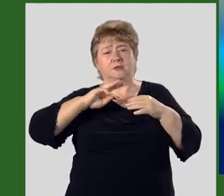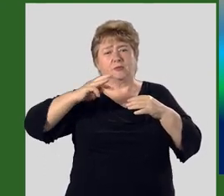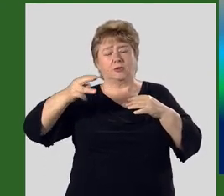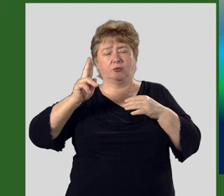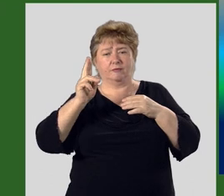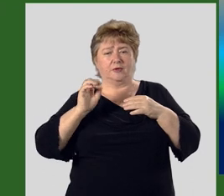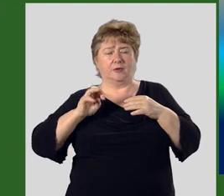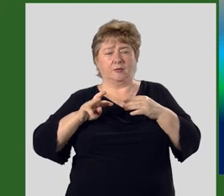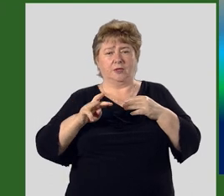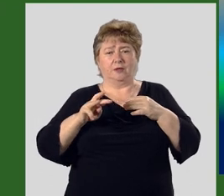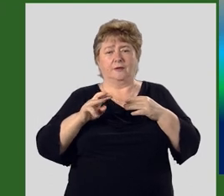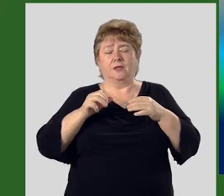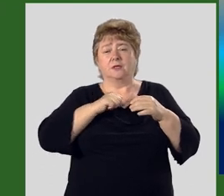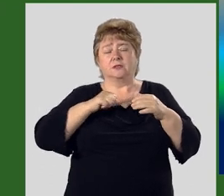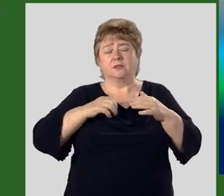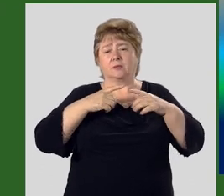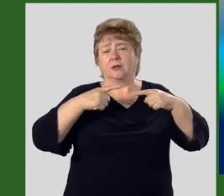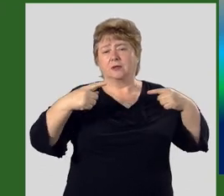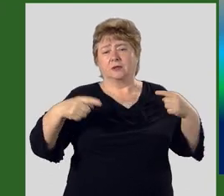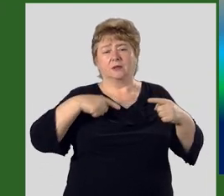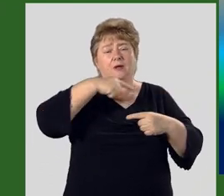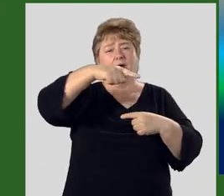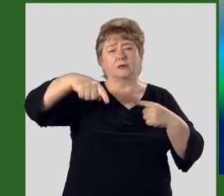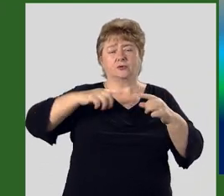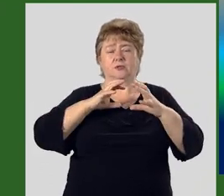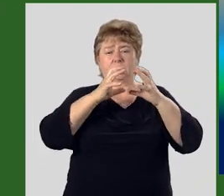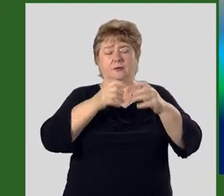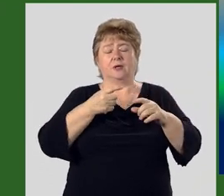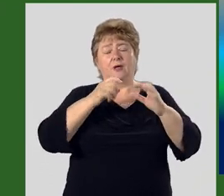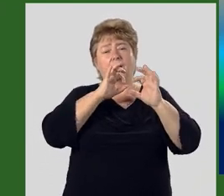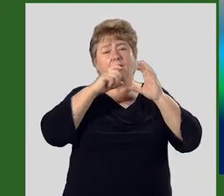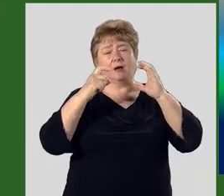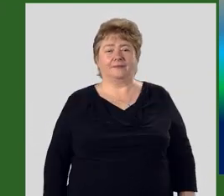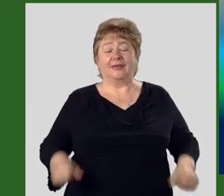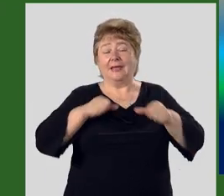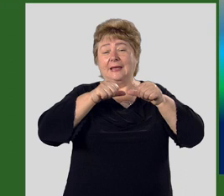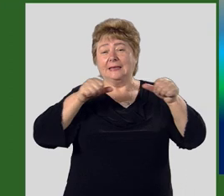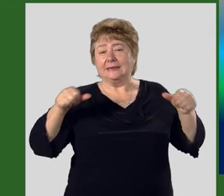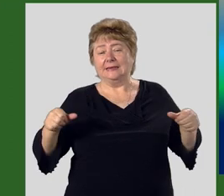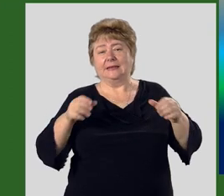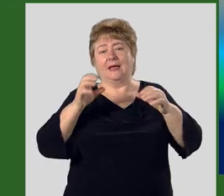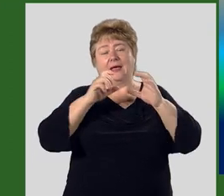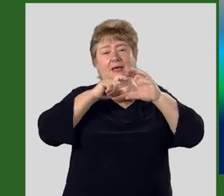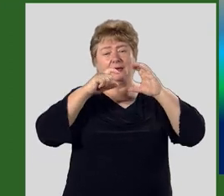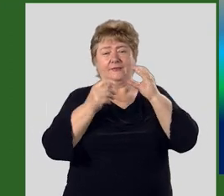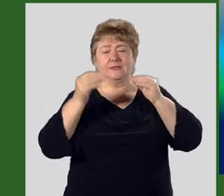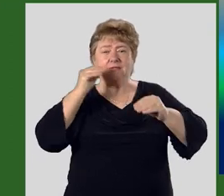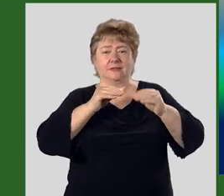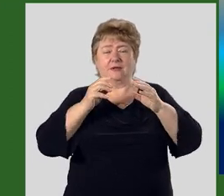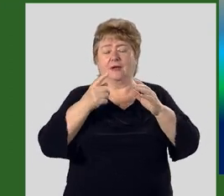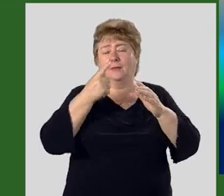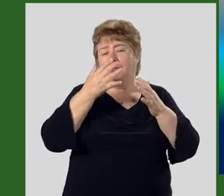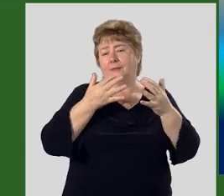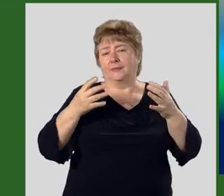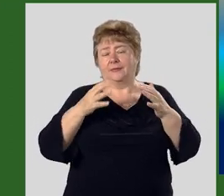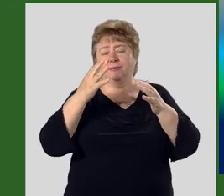квадратных километров. Самая длинная окружность Земли – экватор. Длина экватора составляет около